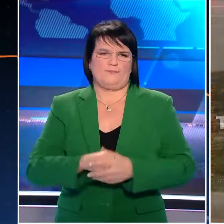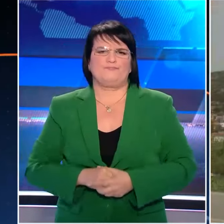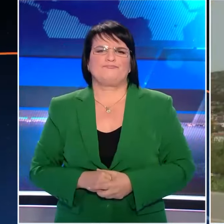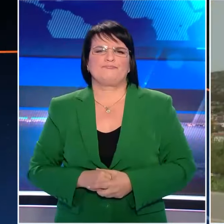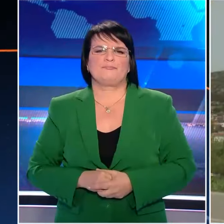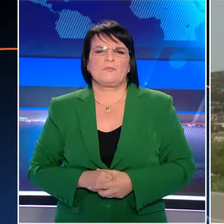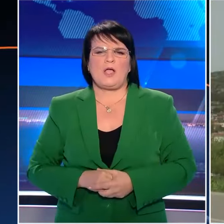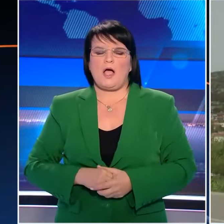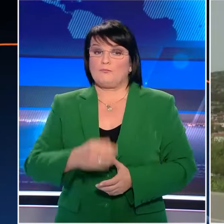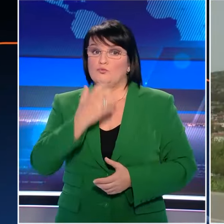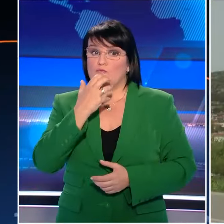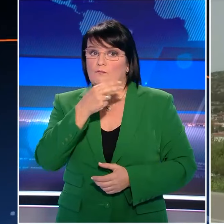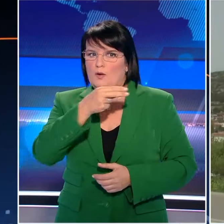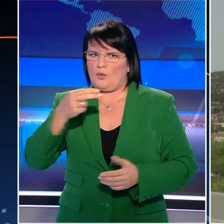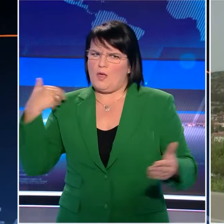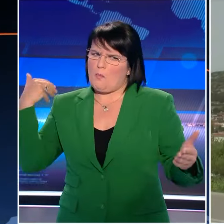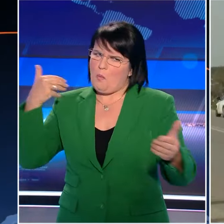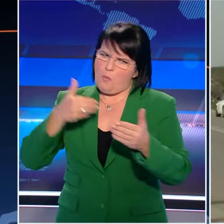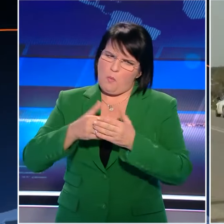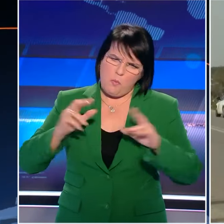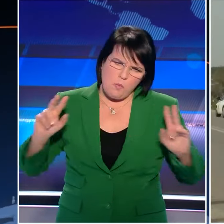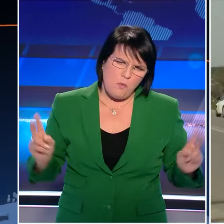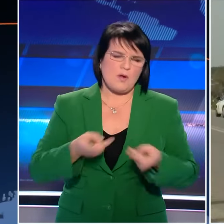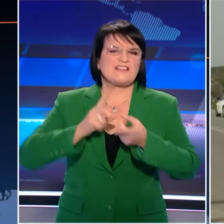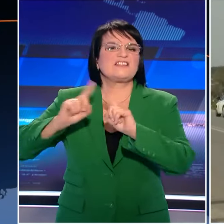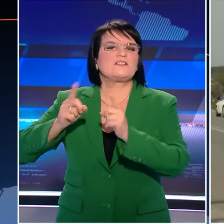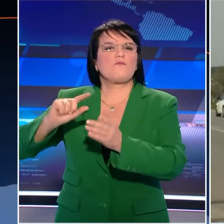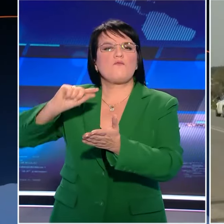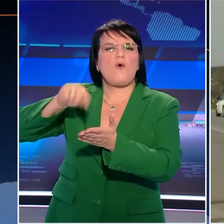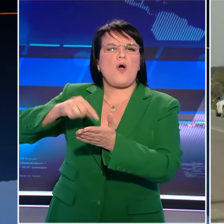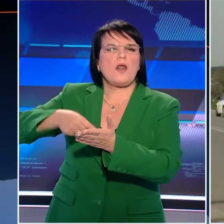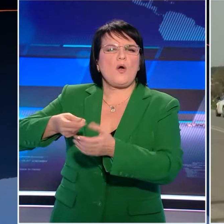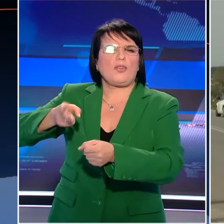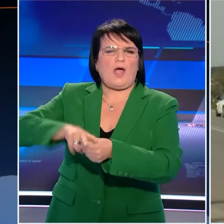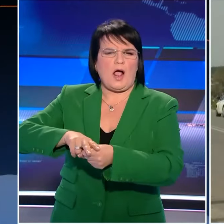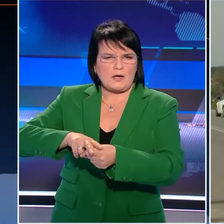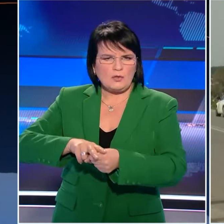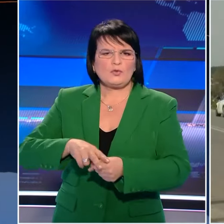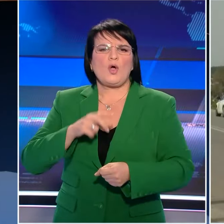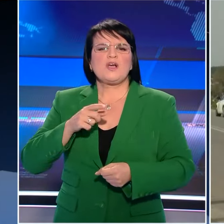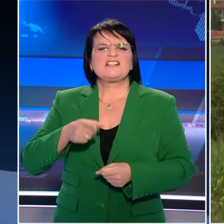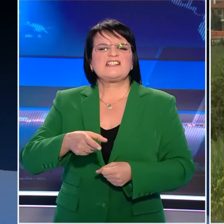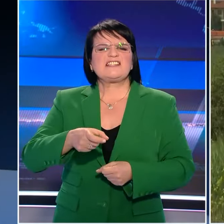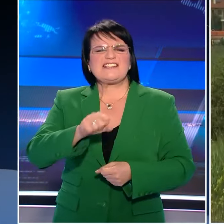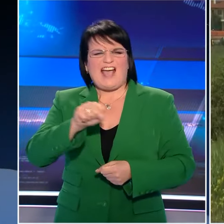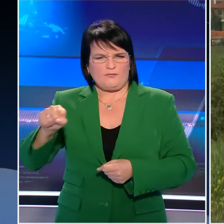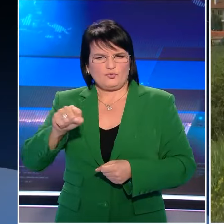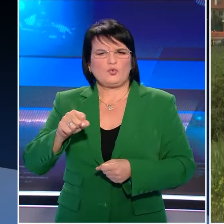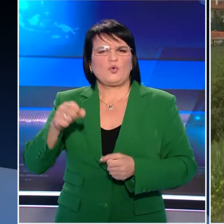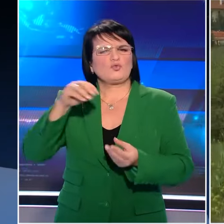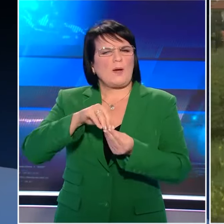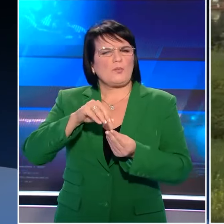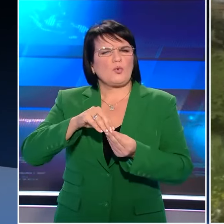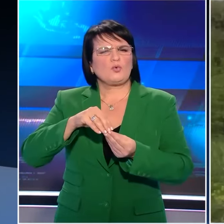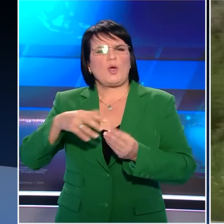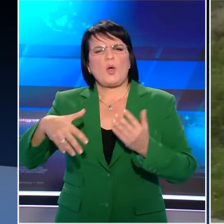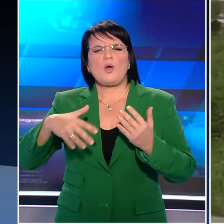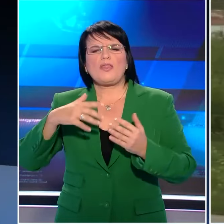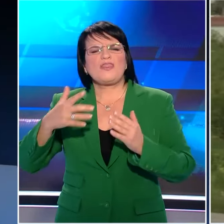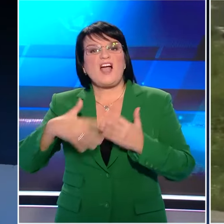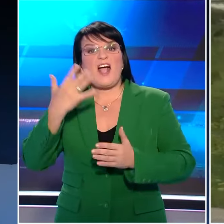Πρόκειται ίσως για την πιο σοβαρή υπόθεση εξιχνίαση συμβολέων θανάτων στην Ελλάδα. Ο Γιάννης Σκαφτούρος είχε δολοφονηθεί τον Απρίλιο του 2022 με